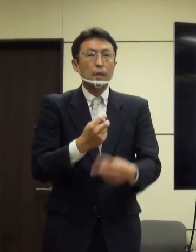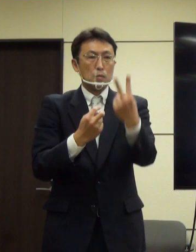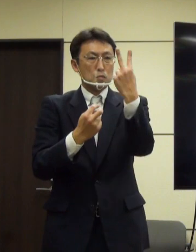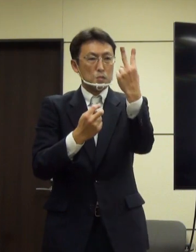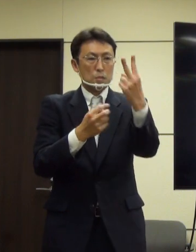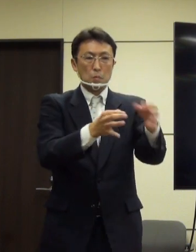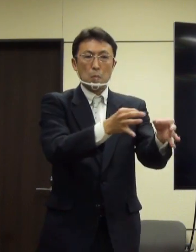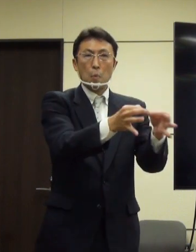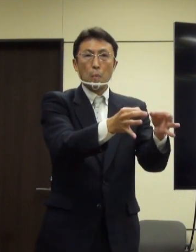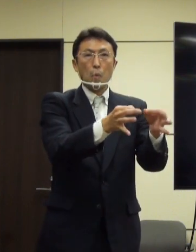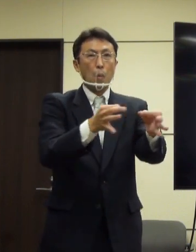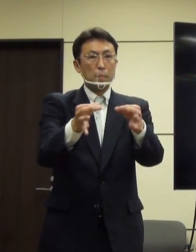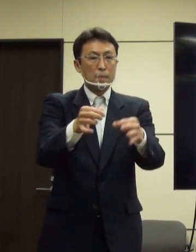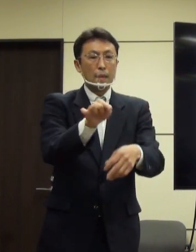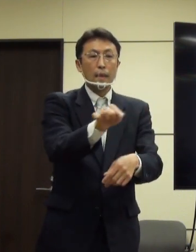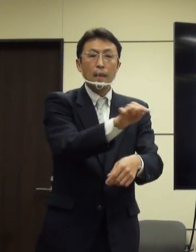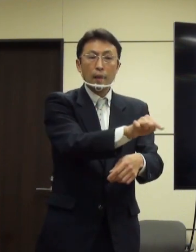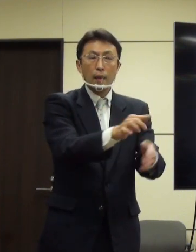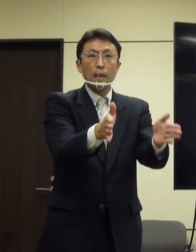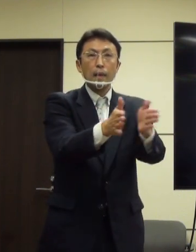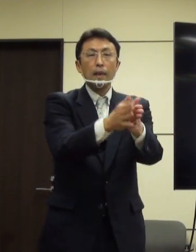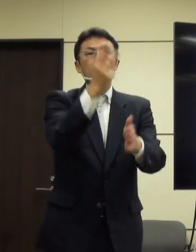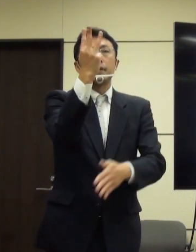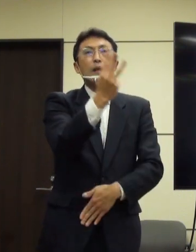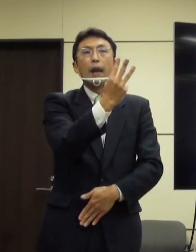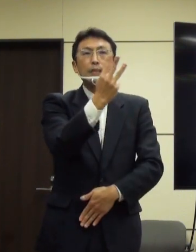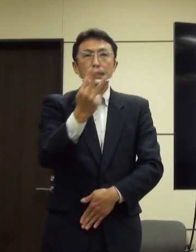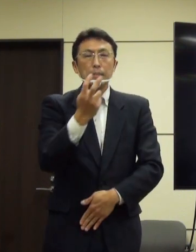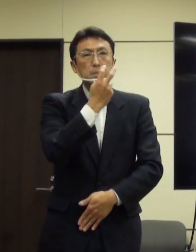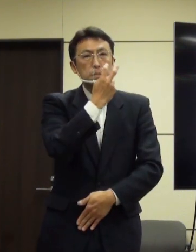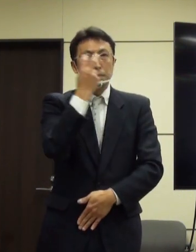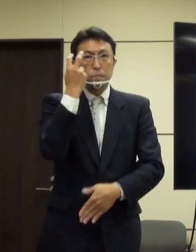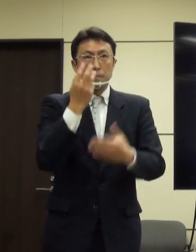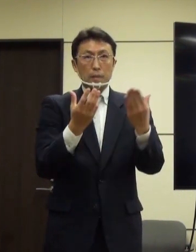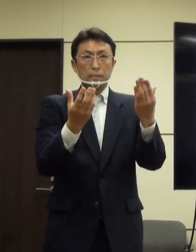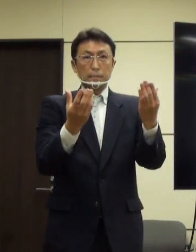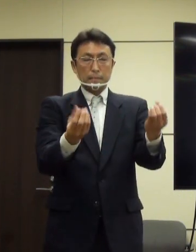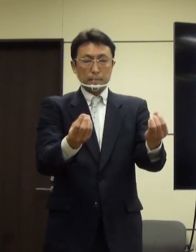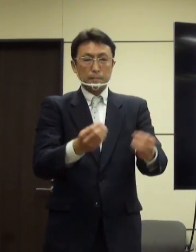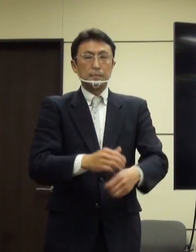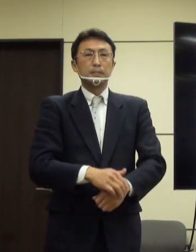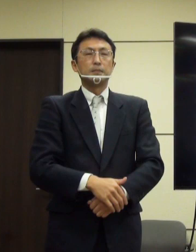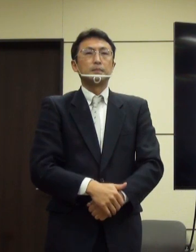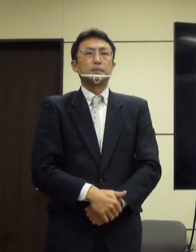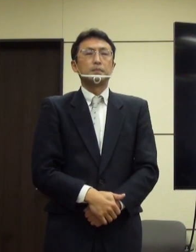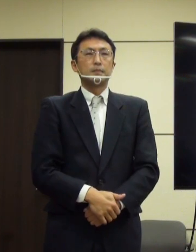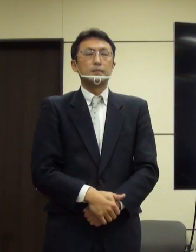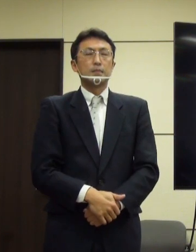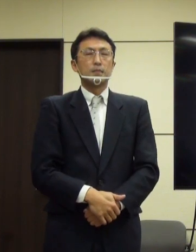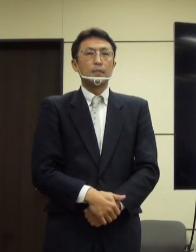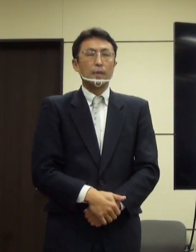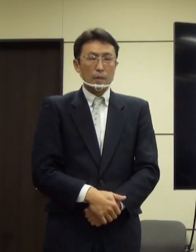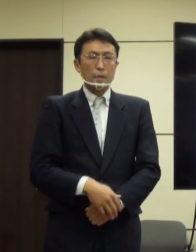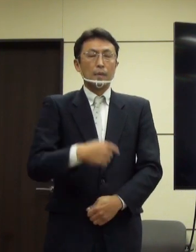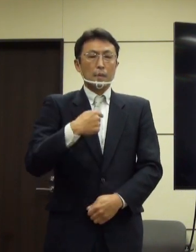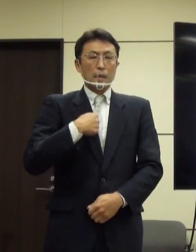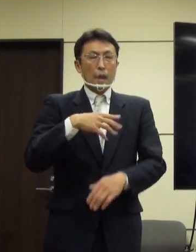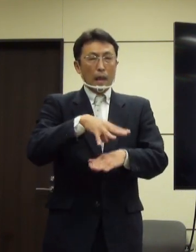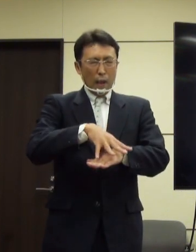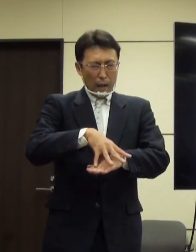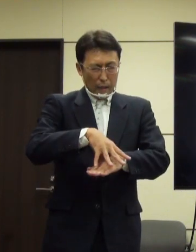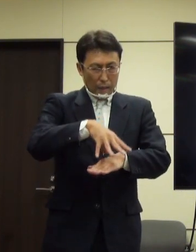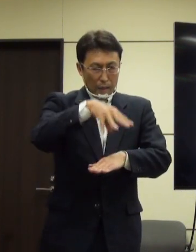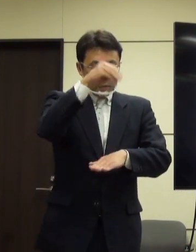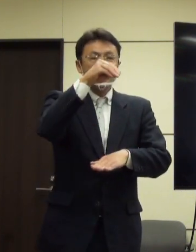3名いうことになりますまあ俺はレアの当初の hey検査結果から見ると